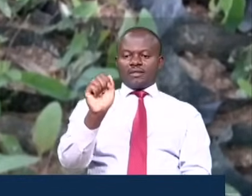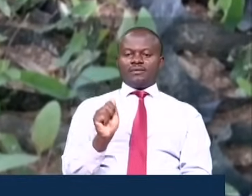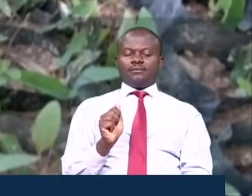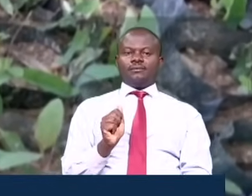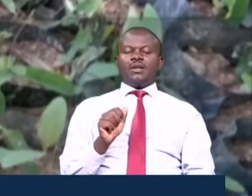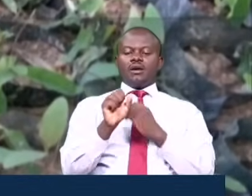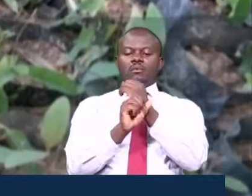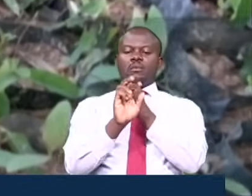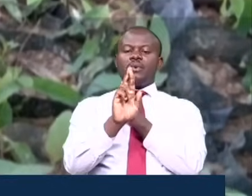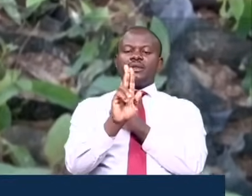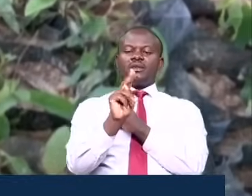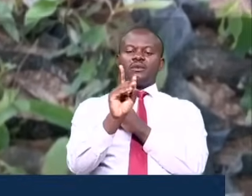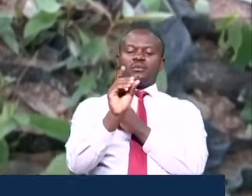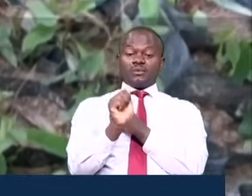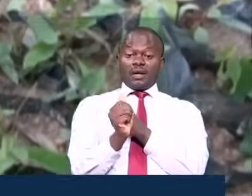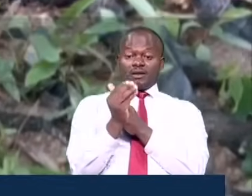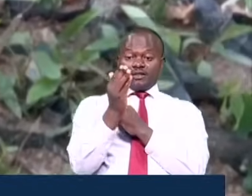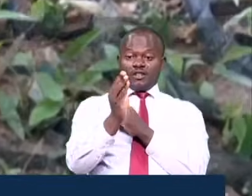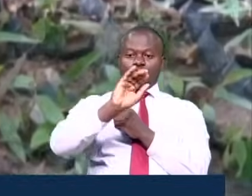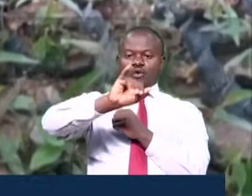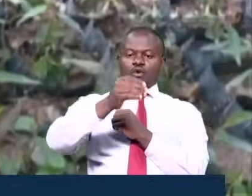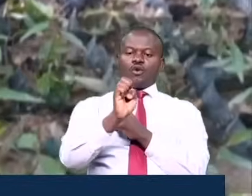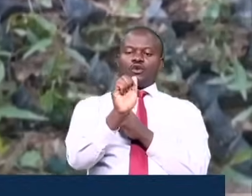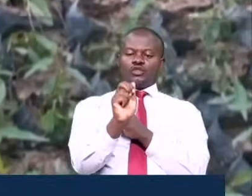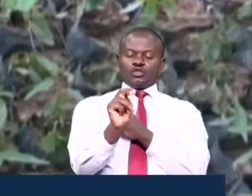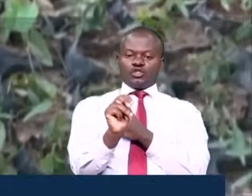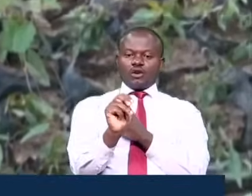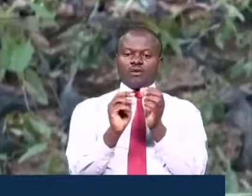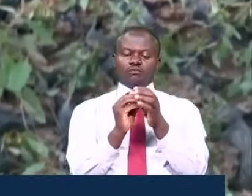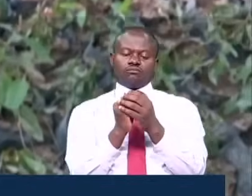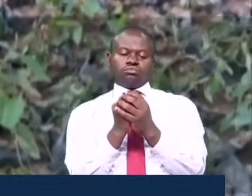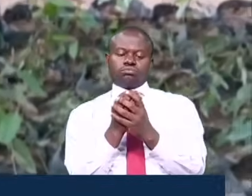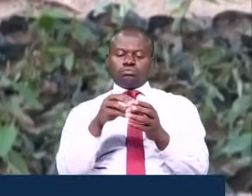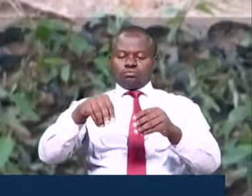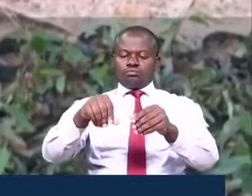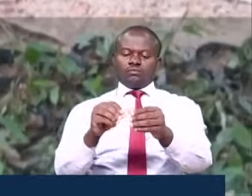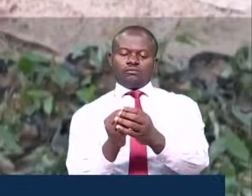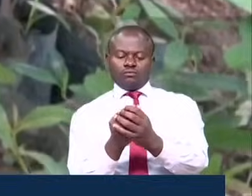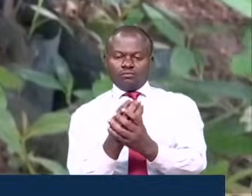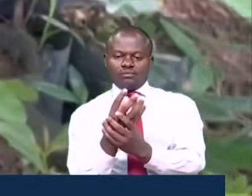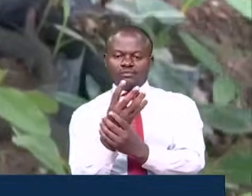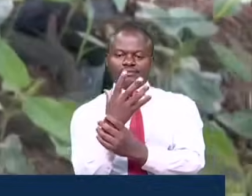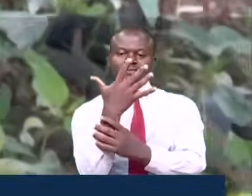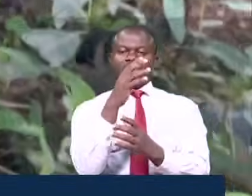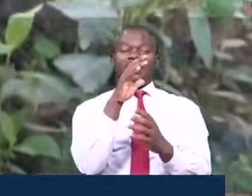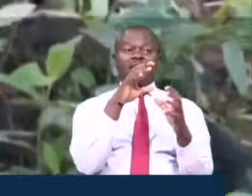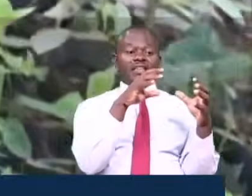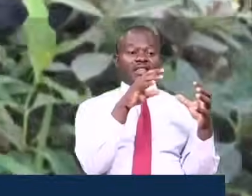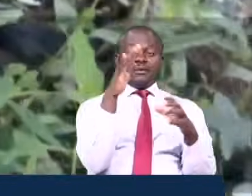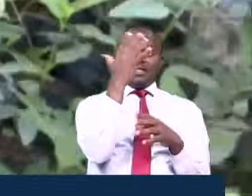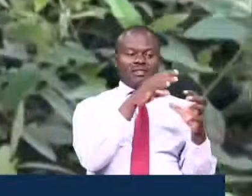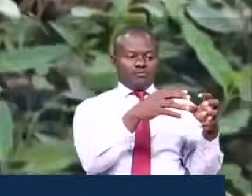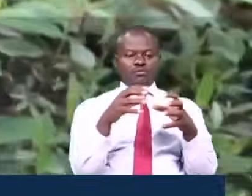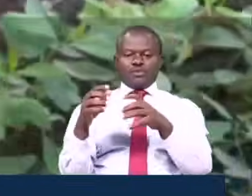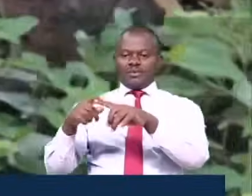Runda mu karere ka Kamonyi Niho Jean de Dieu Shimimana ahumbikira umurama uzabyara ingemwe z'ubwoko burenga 20 bw'ibiti.